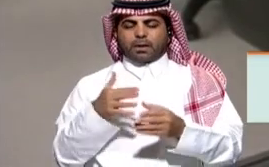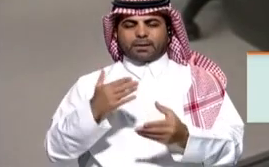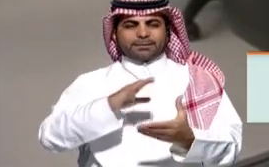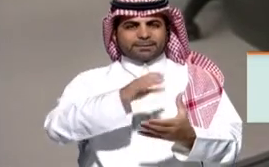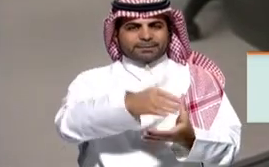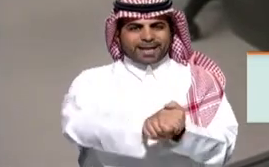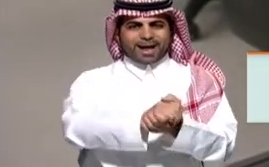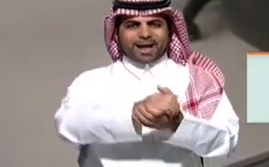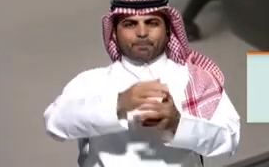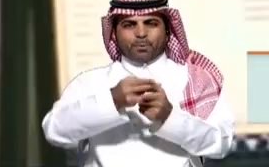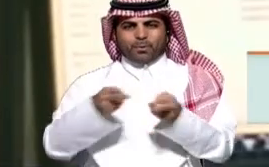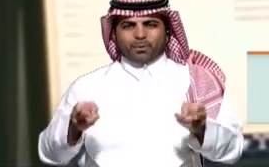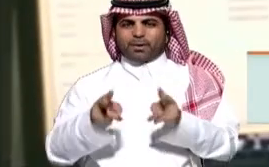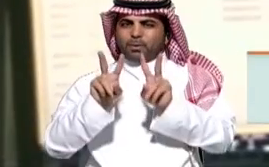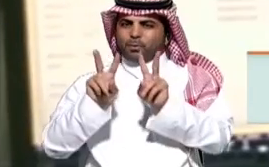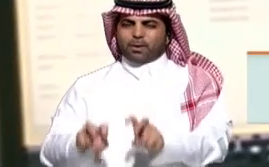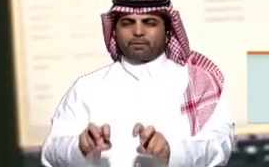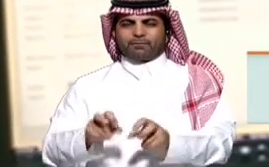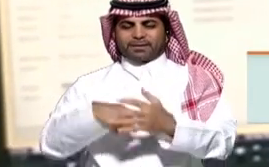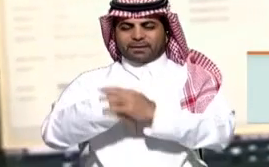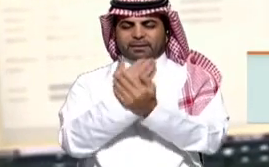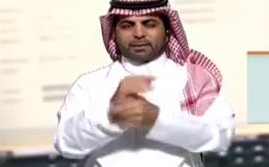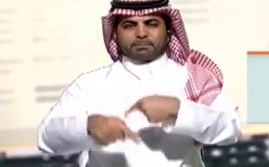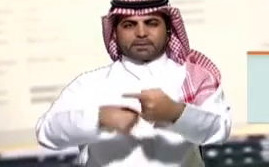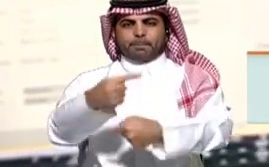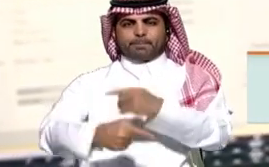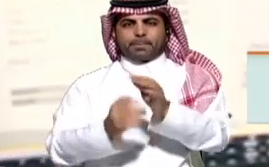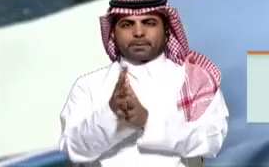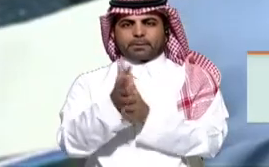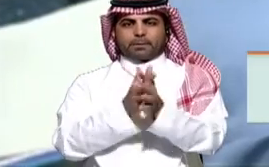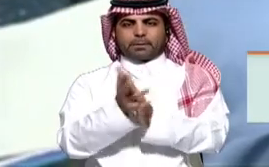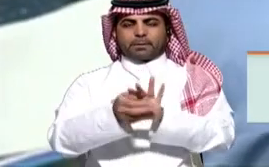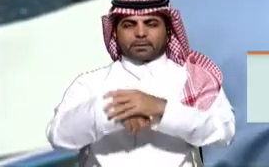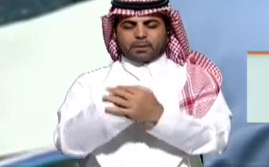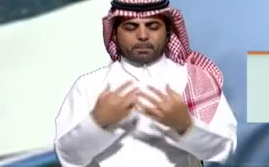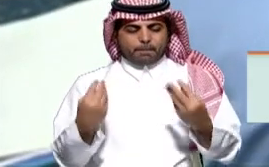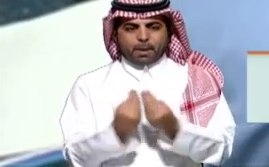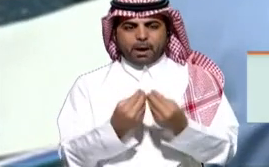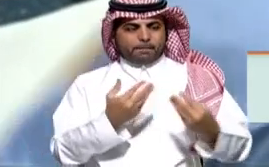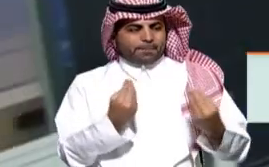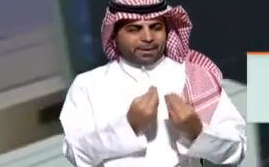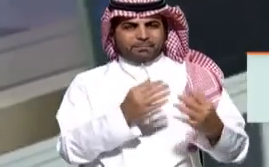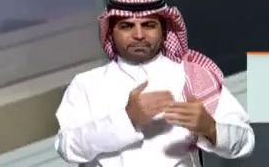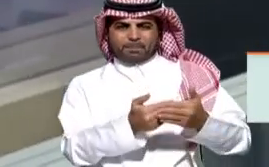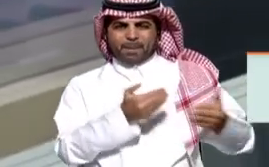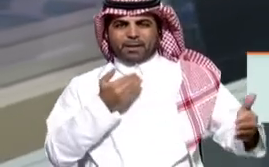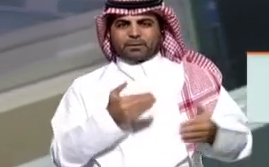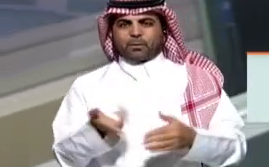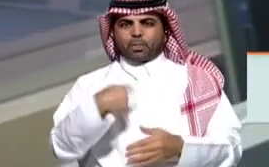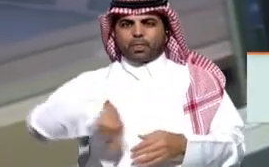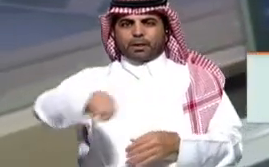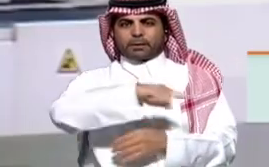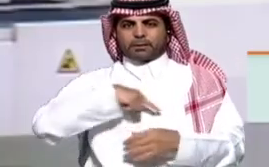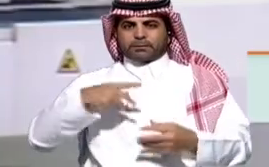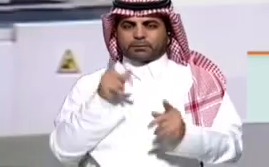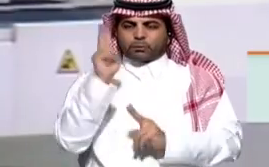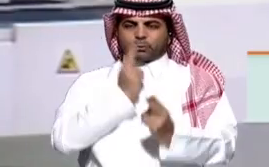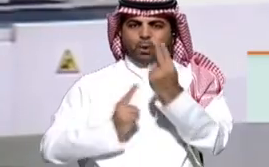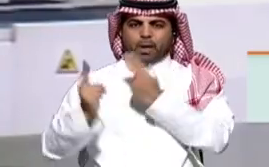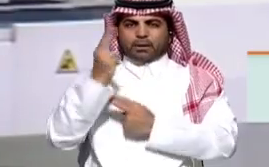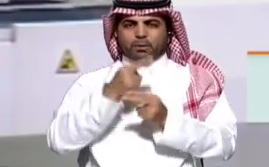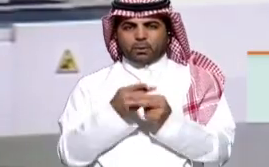تجنب المصافحة ومداومة غسل اليدين والبعد عن التجمعات. ودعت كل من لديه تساؤلات